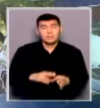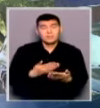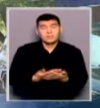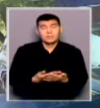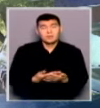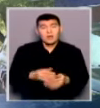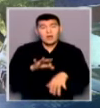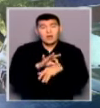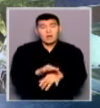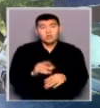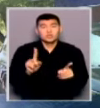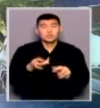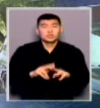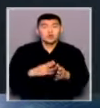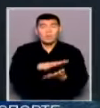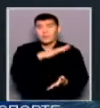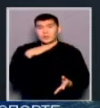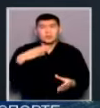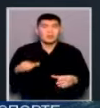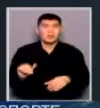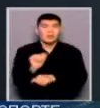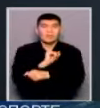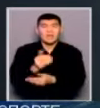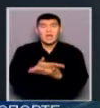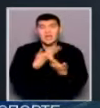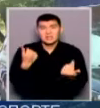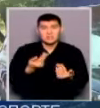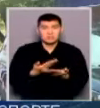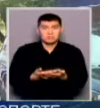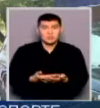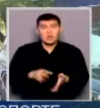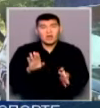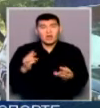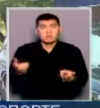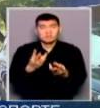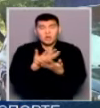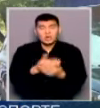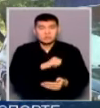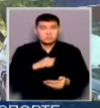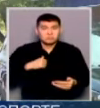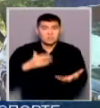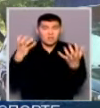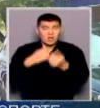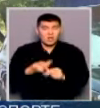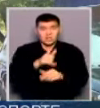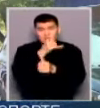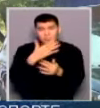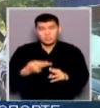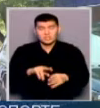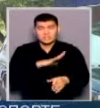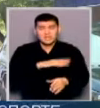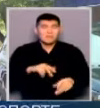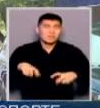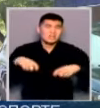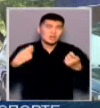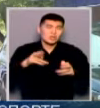В ходе рейда мы выявили, что у многих в автомобилях нет первичного средства пожаротушения. Большинство водителей не соблюдает